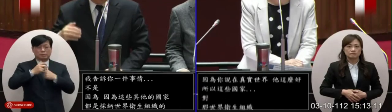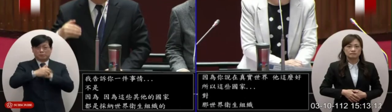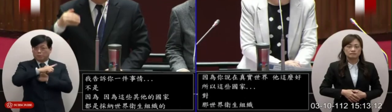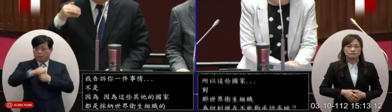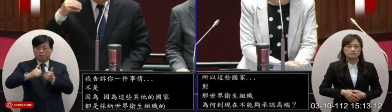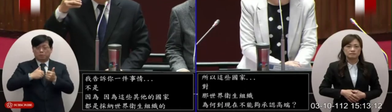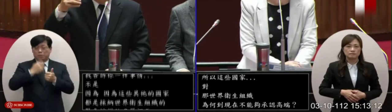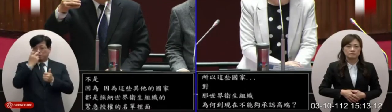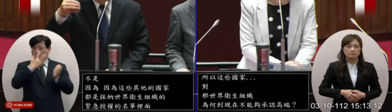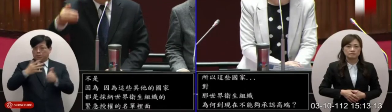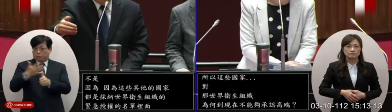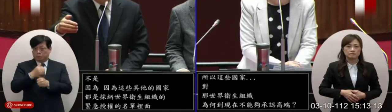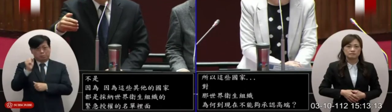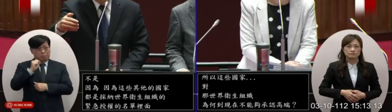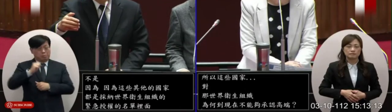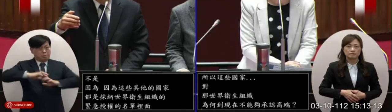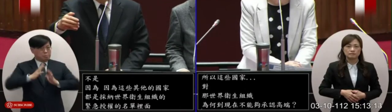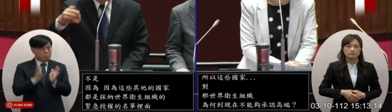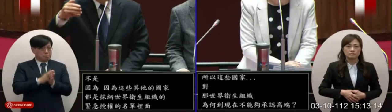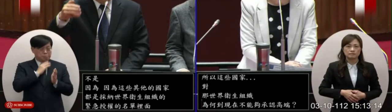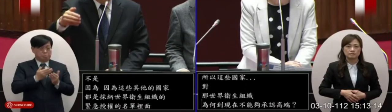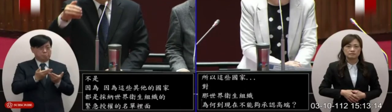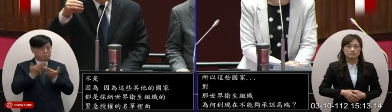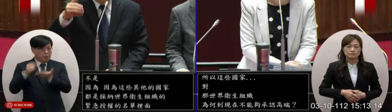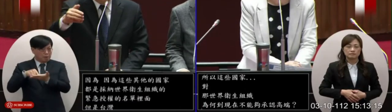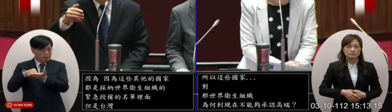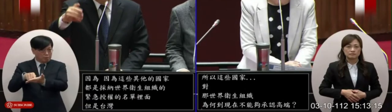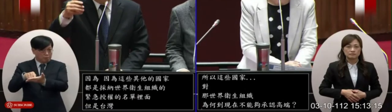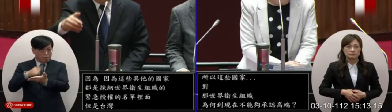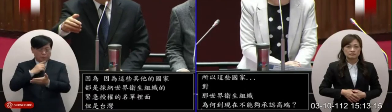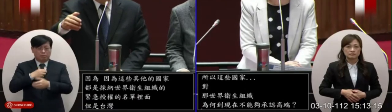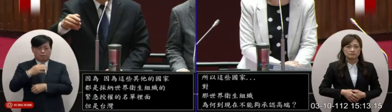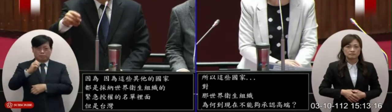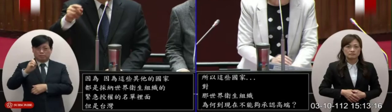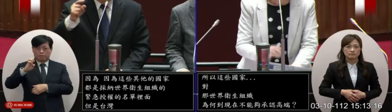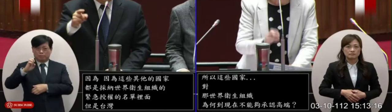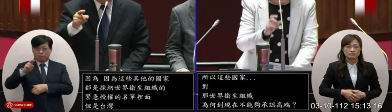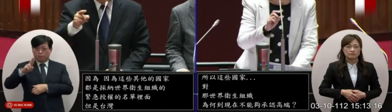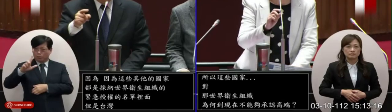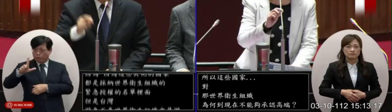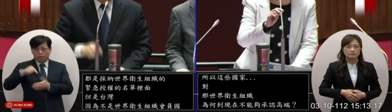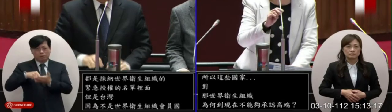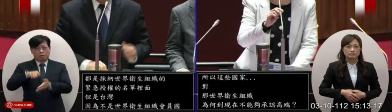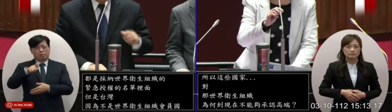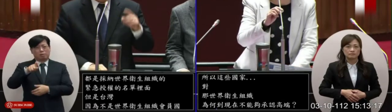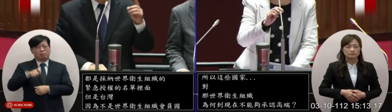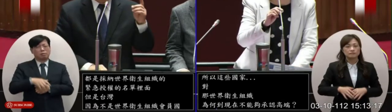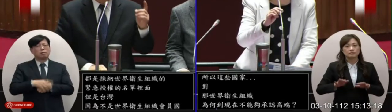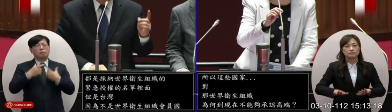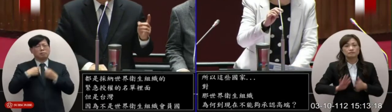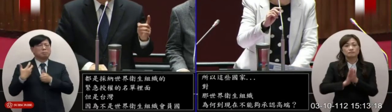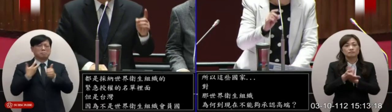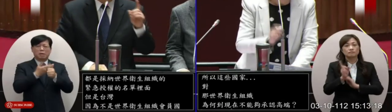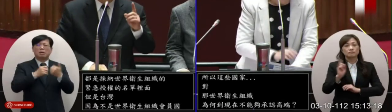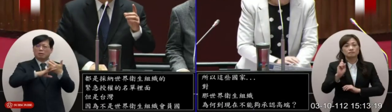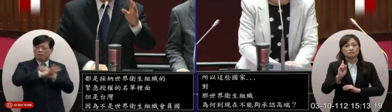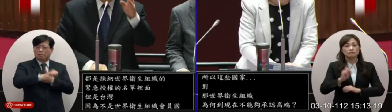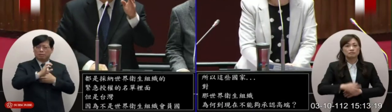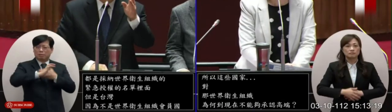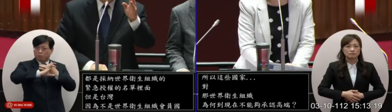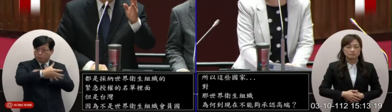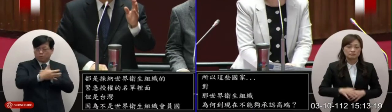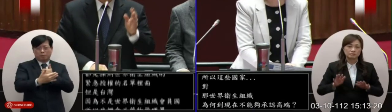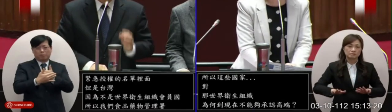是不可能直接提出这一个申请 EUL 的这个申请， 所以现在又变成是 其他的国